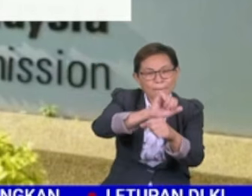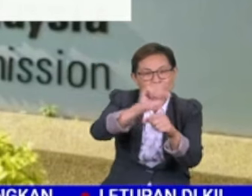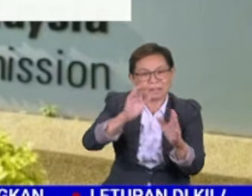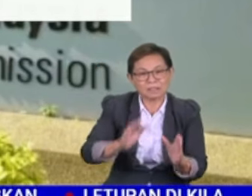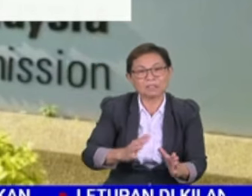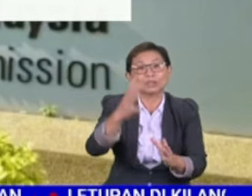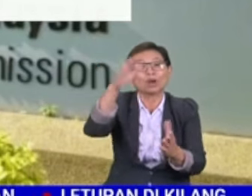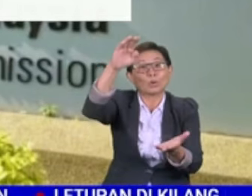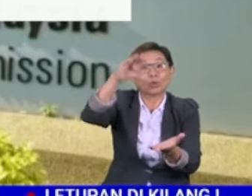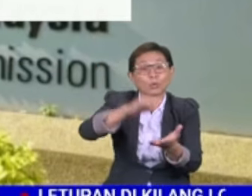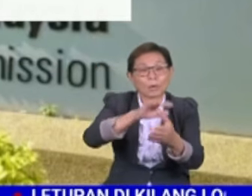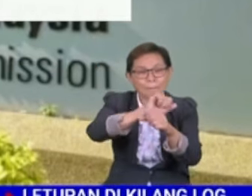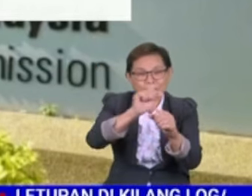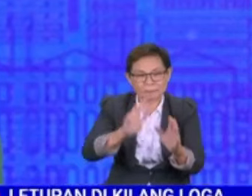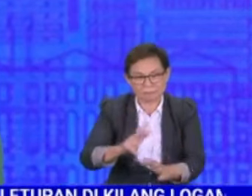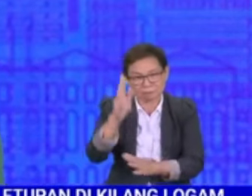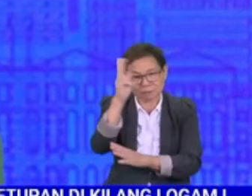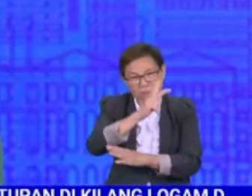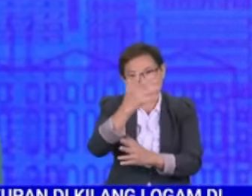awam.